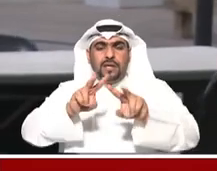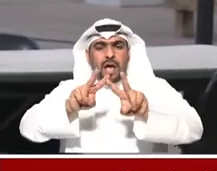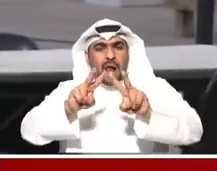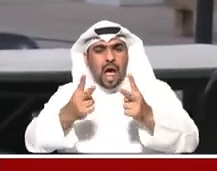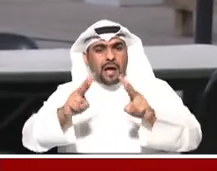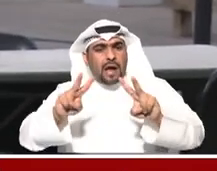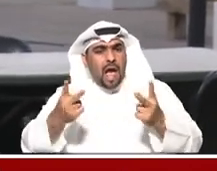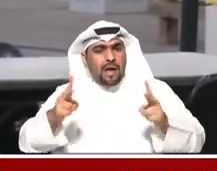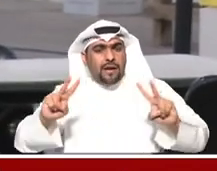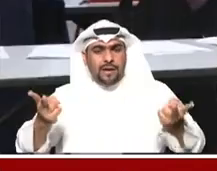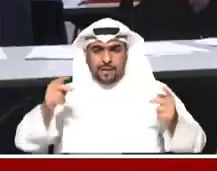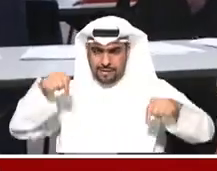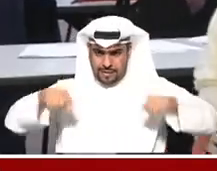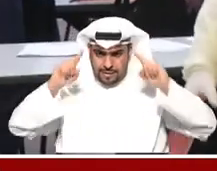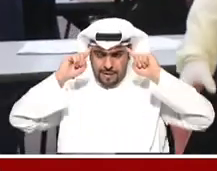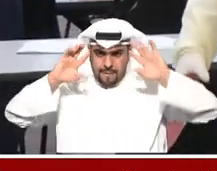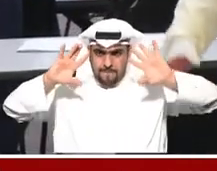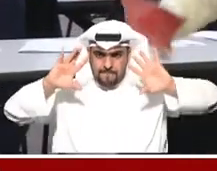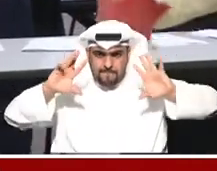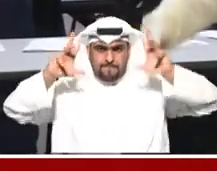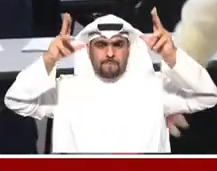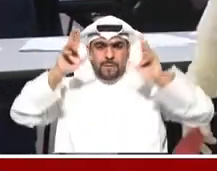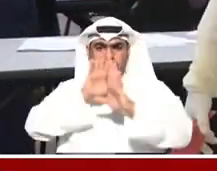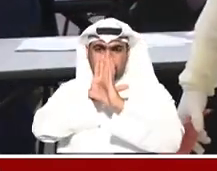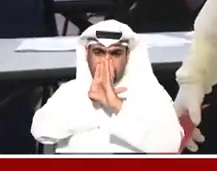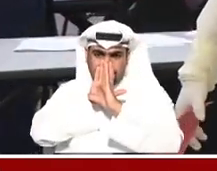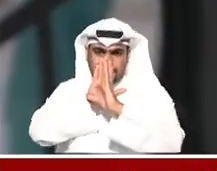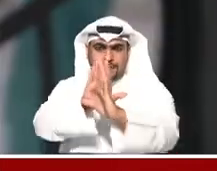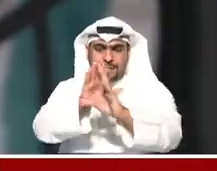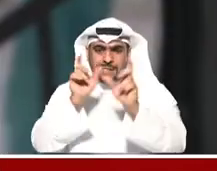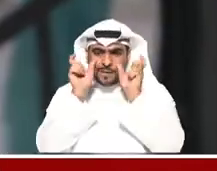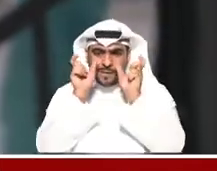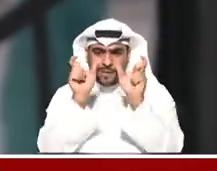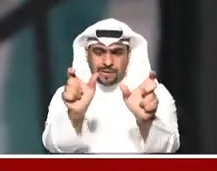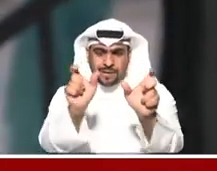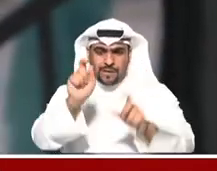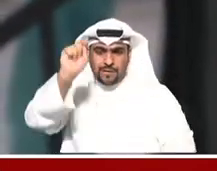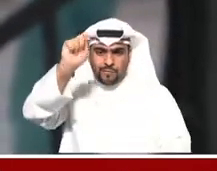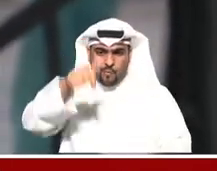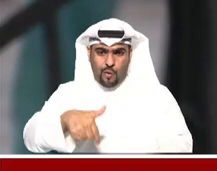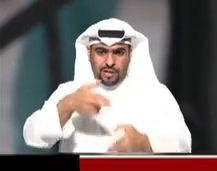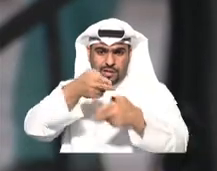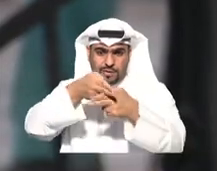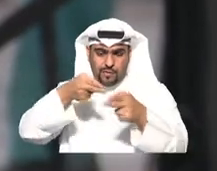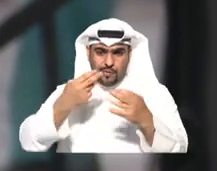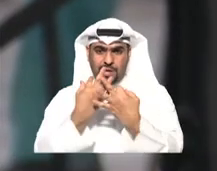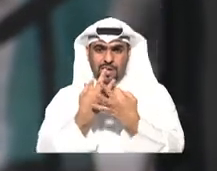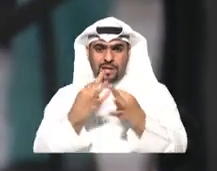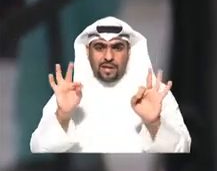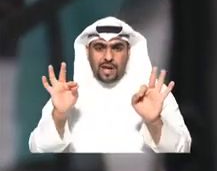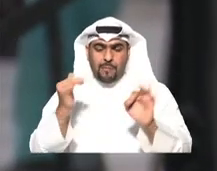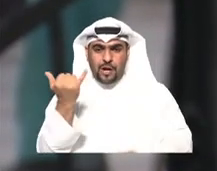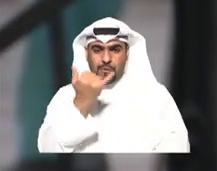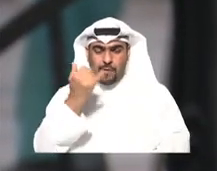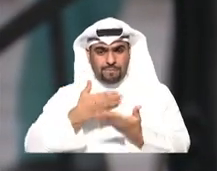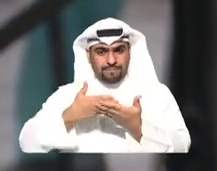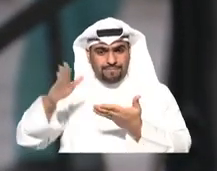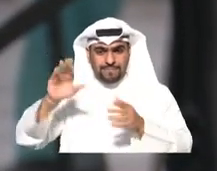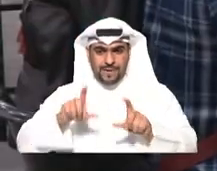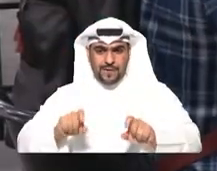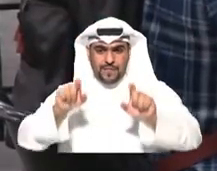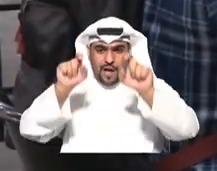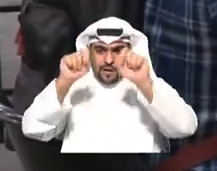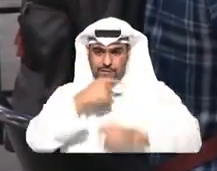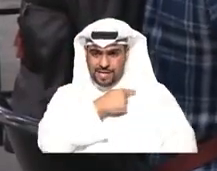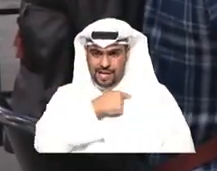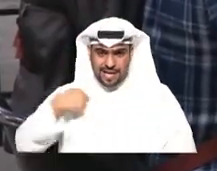من أجل حماية الكويت والمواطنين بتواجدهم في مختلف المواقع الطبية في سبيل التصدي لفيروس كورونا.